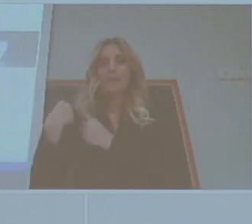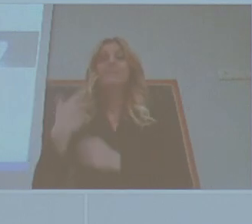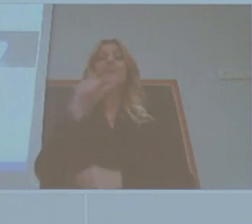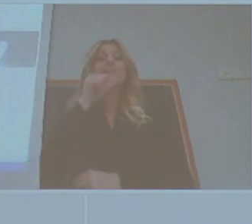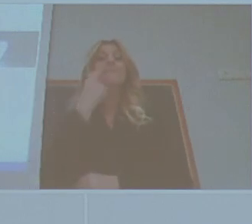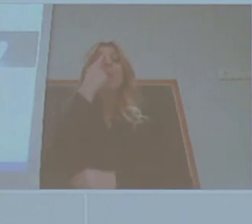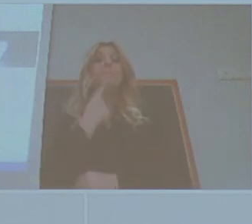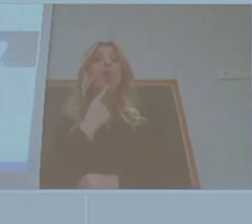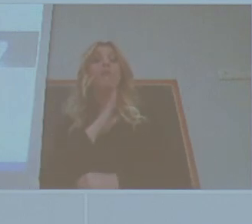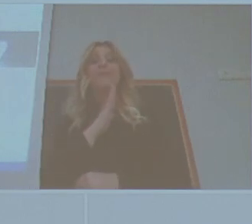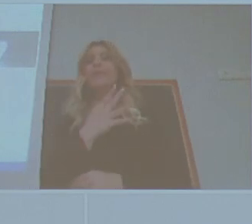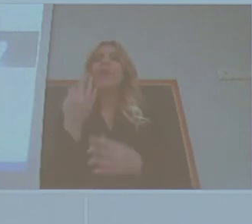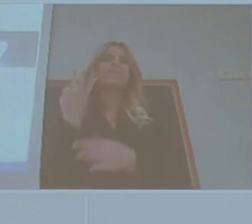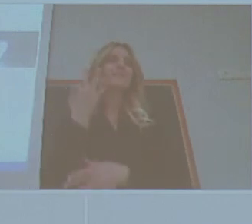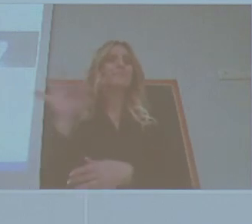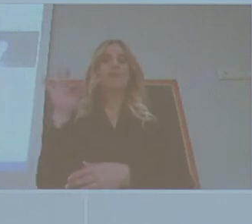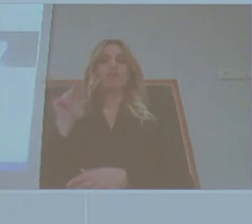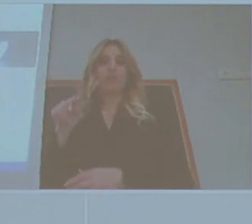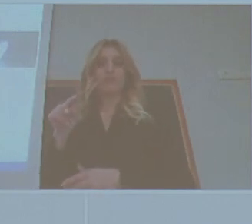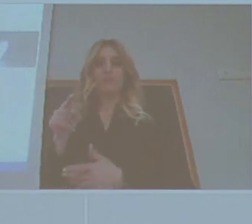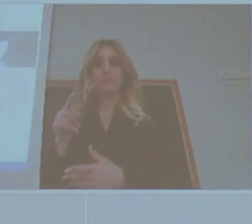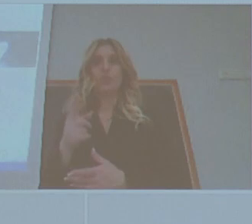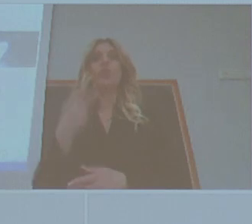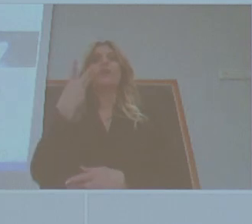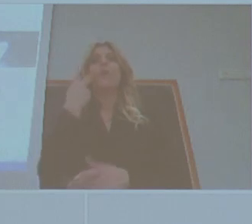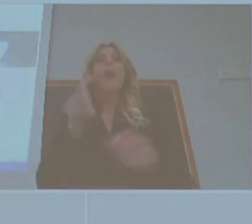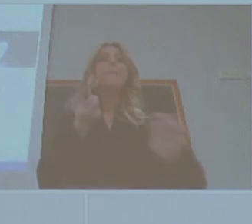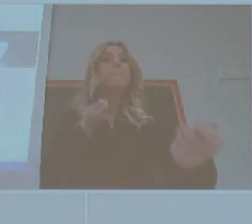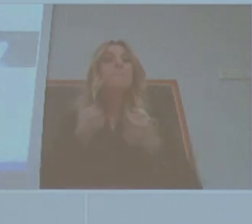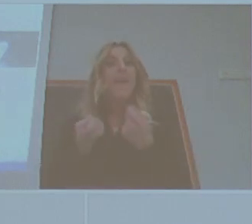profili ultra specifici, dal social media manager